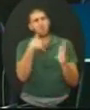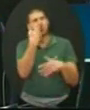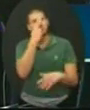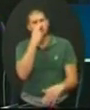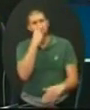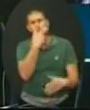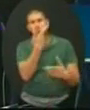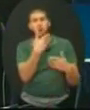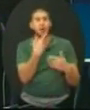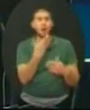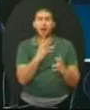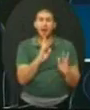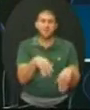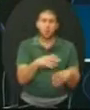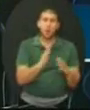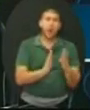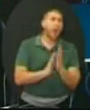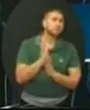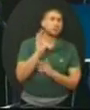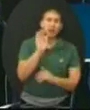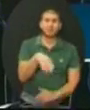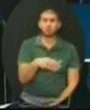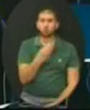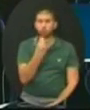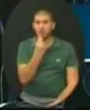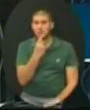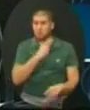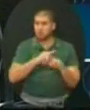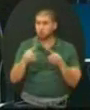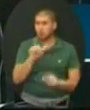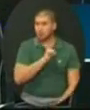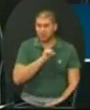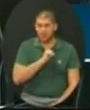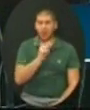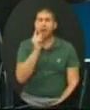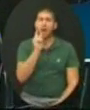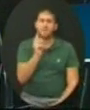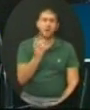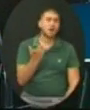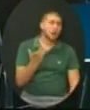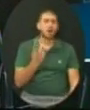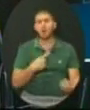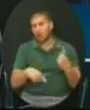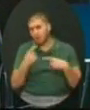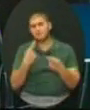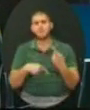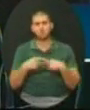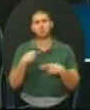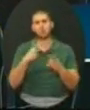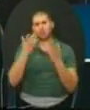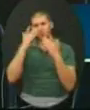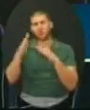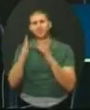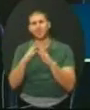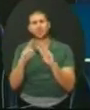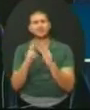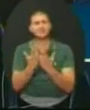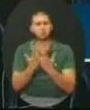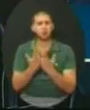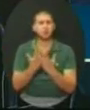לא משנה אם זה עולה לי 15,000 שקלים בחודש, אבל במקום זה יכולנו לדאוג לדיור